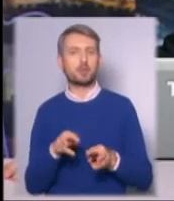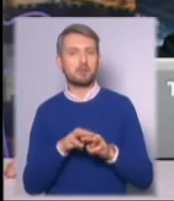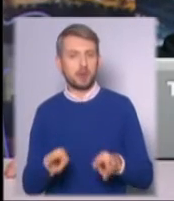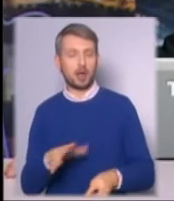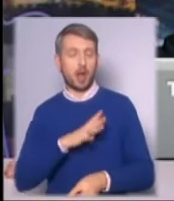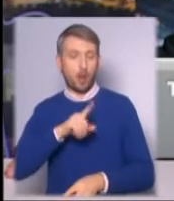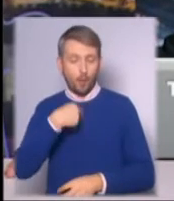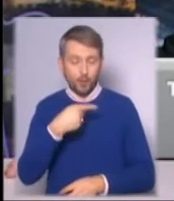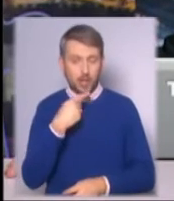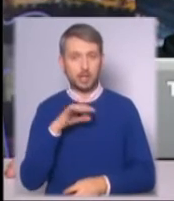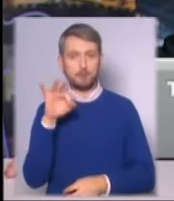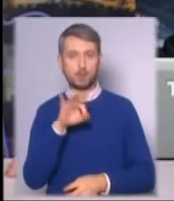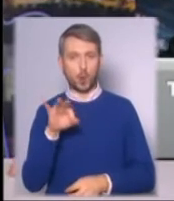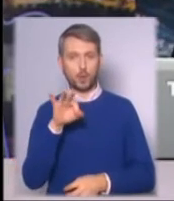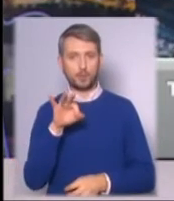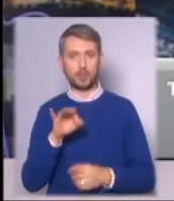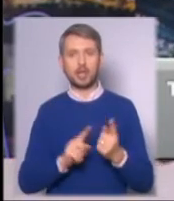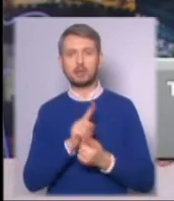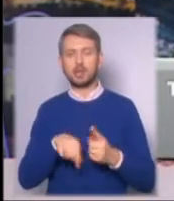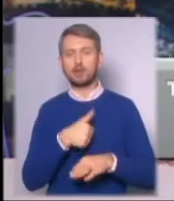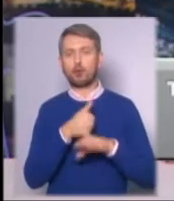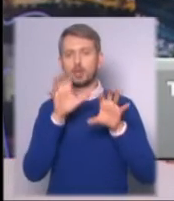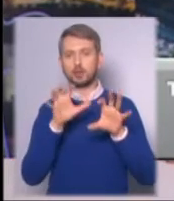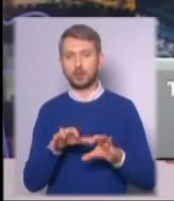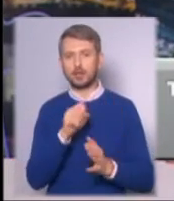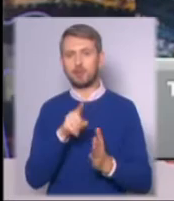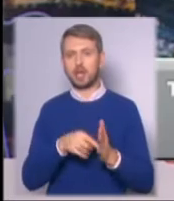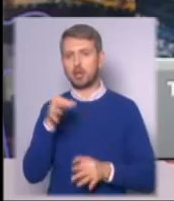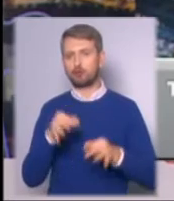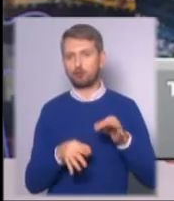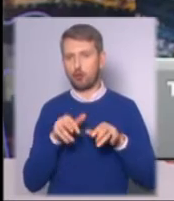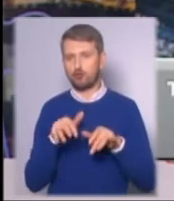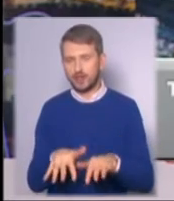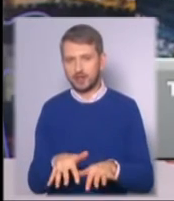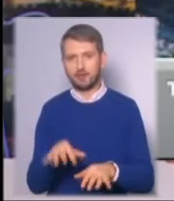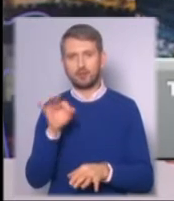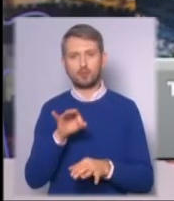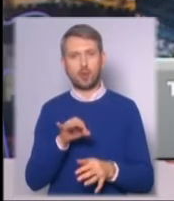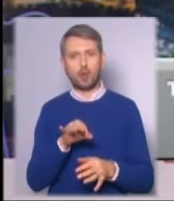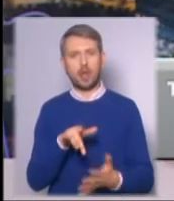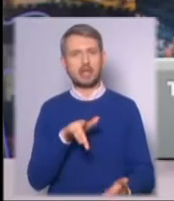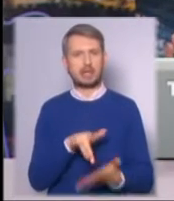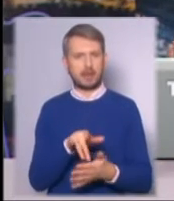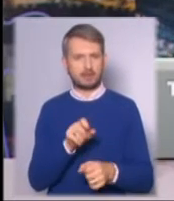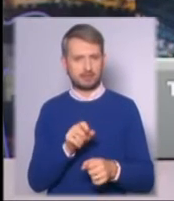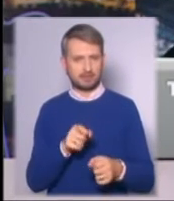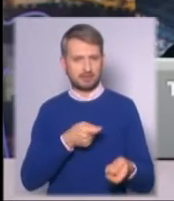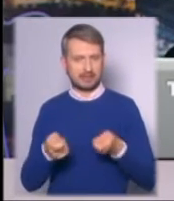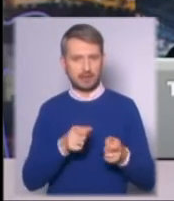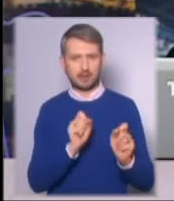про зміни до Конституції в частині судочинства, в частині децентралізації. Ну і ключовий